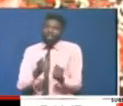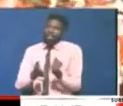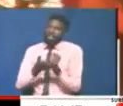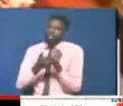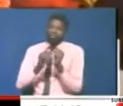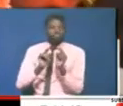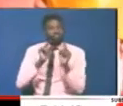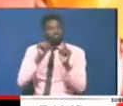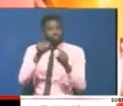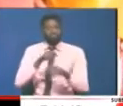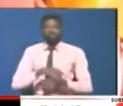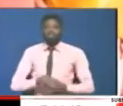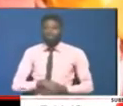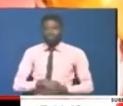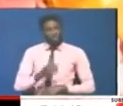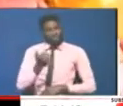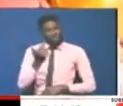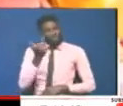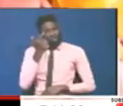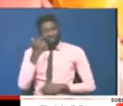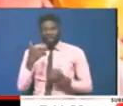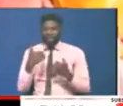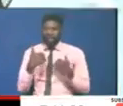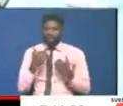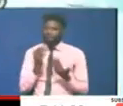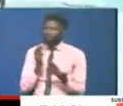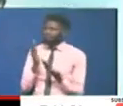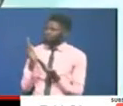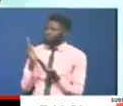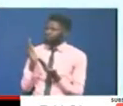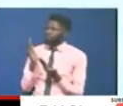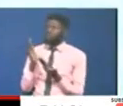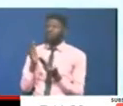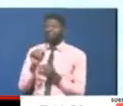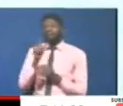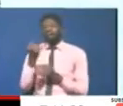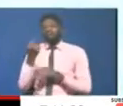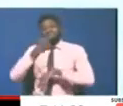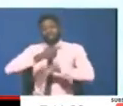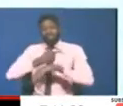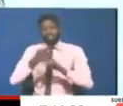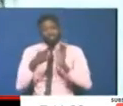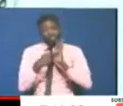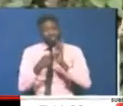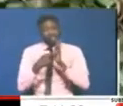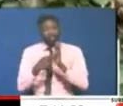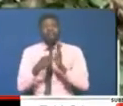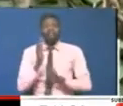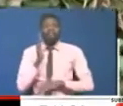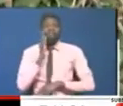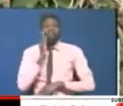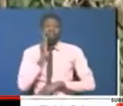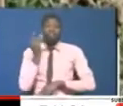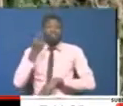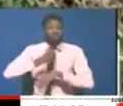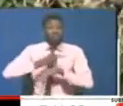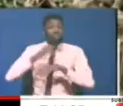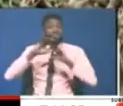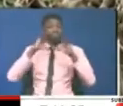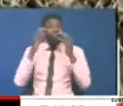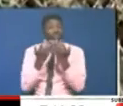shamra ambazo hushuhudiwa wakati wa maadhimisho ya siku nyingine kama vile siku ya kina mama duniani, siku ya kina